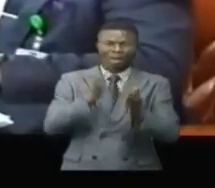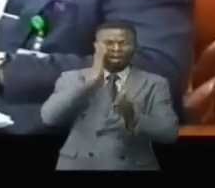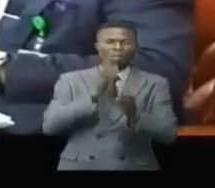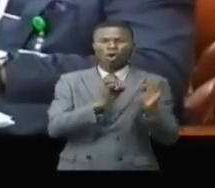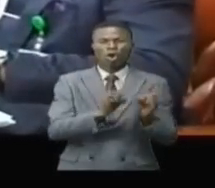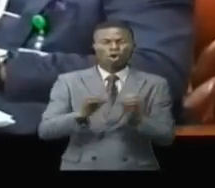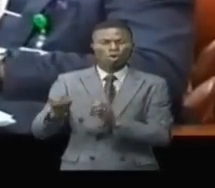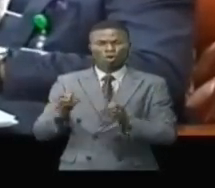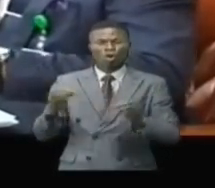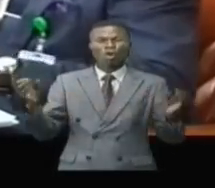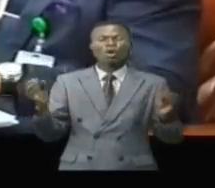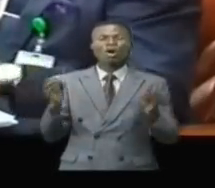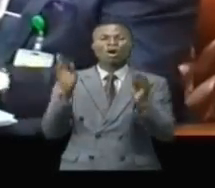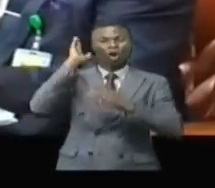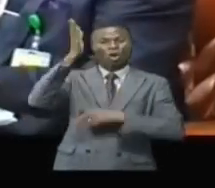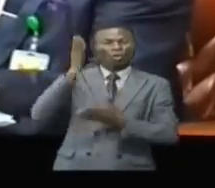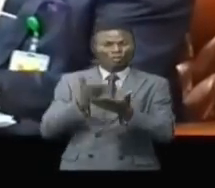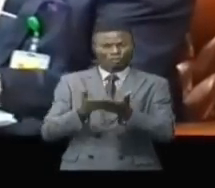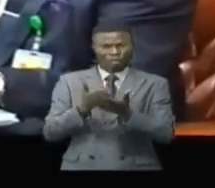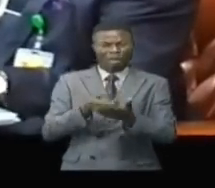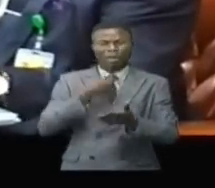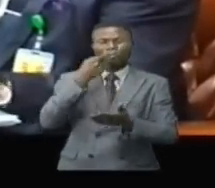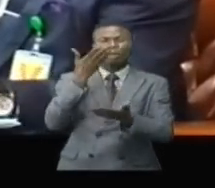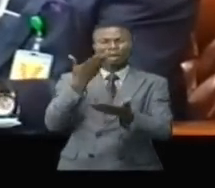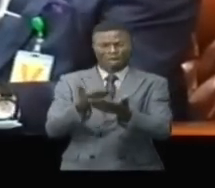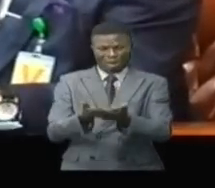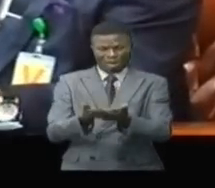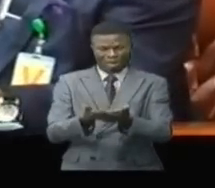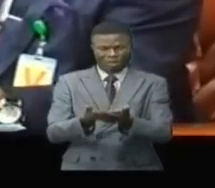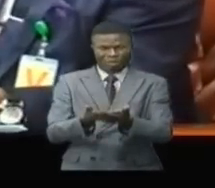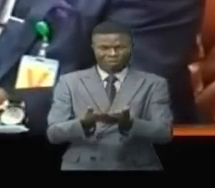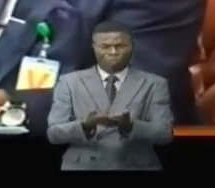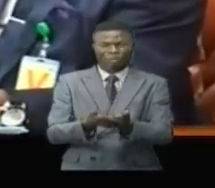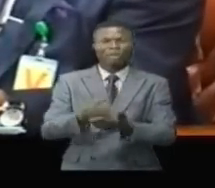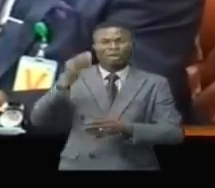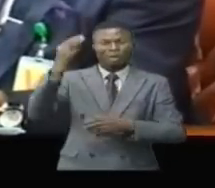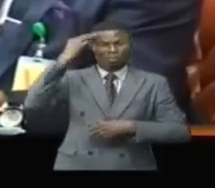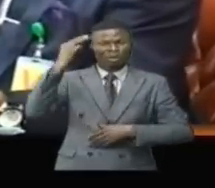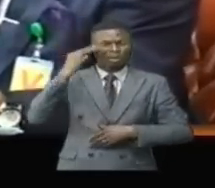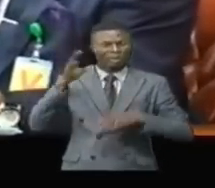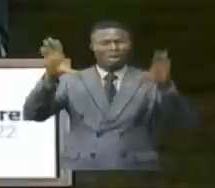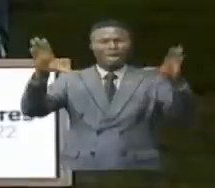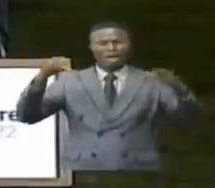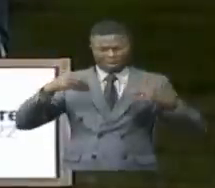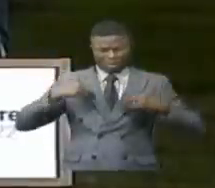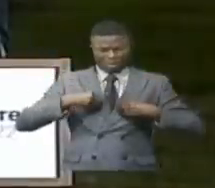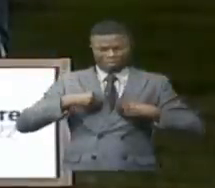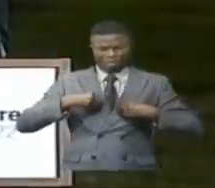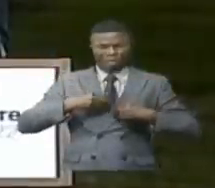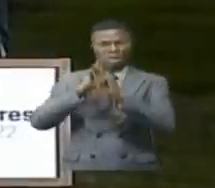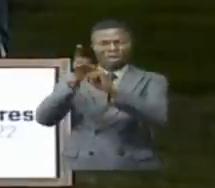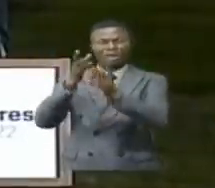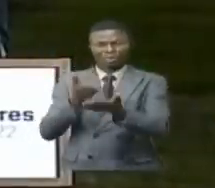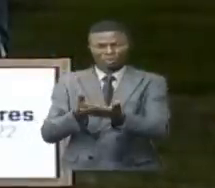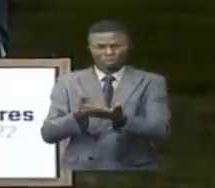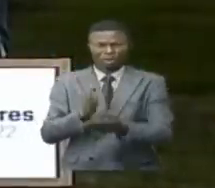organisation de cet événement ont été passées en revue. Le Conseil a aussi pris acte de son rapport.